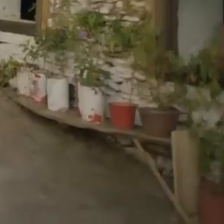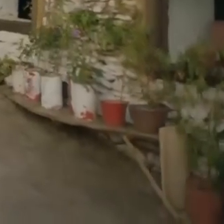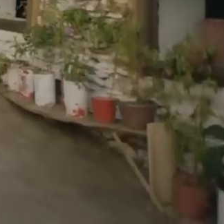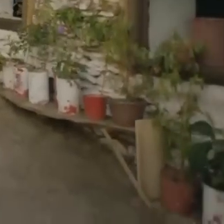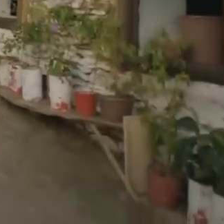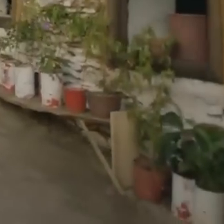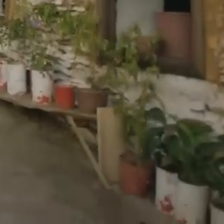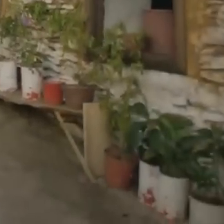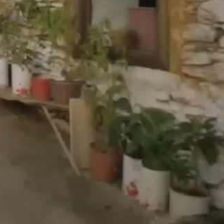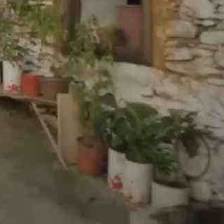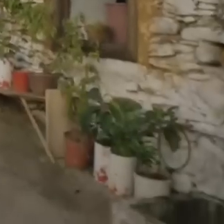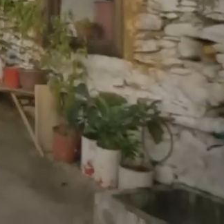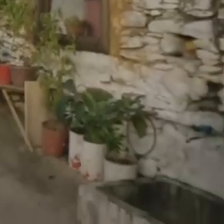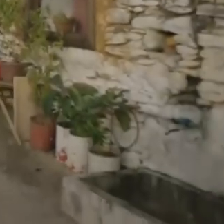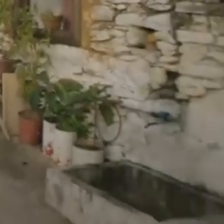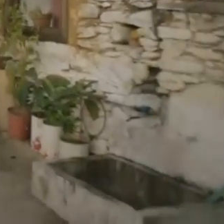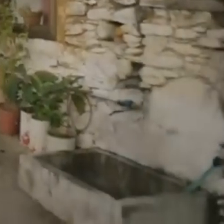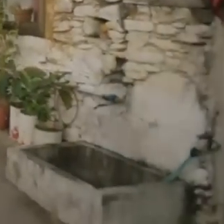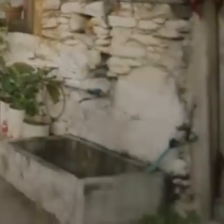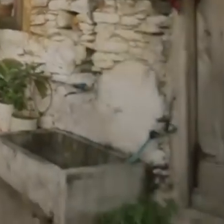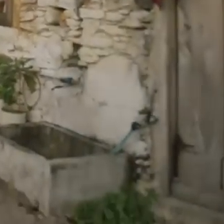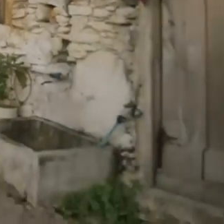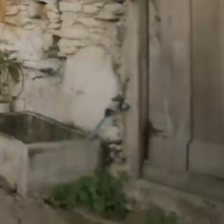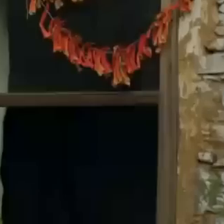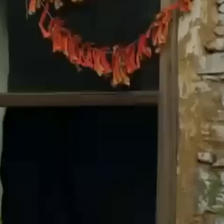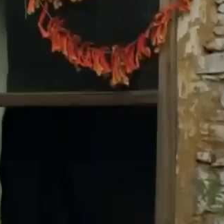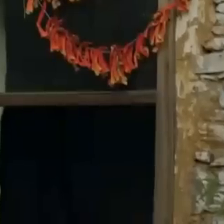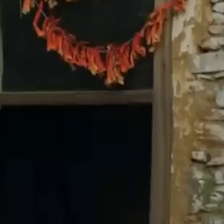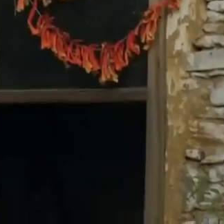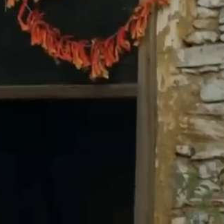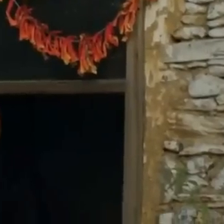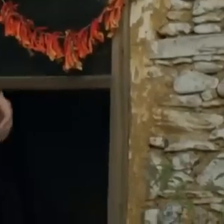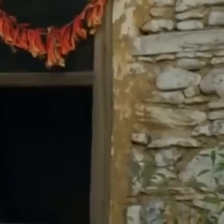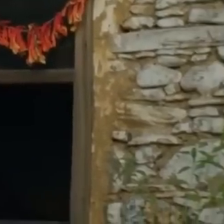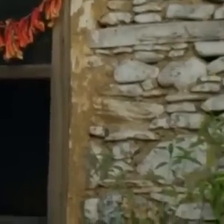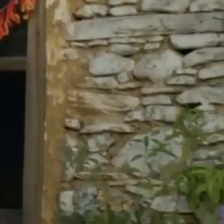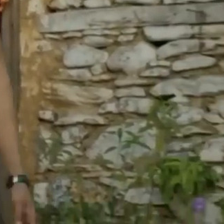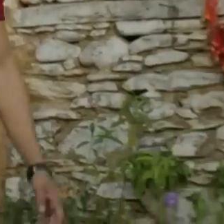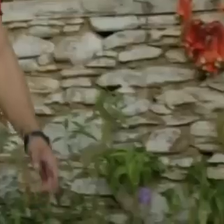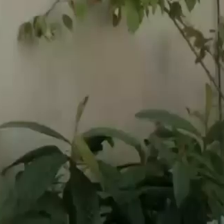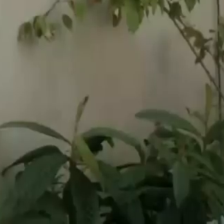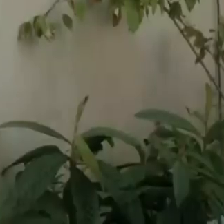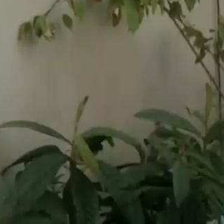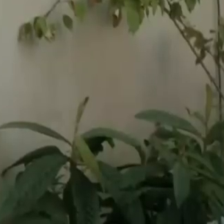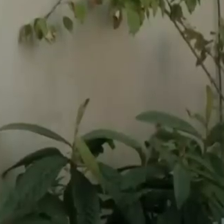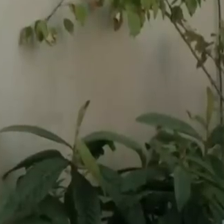evi, bahçe. İsmail sokak kapısından sessizce bahçeye girip etrafı kolaçan ederken Cemile tuvaletten çıktı.